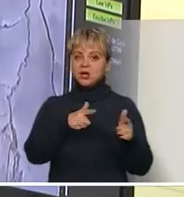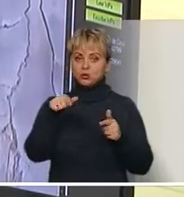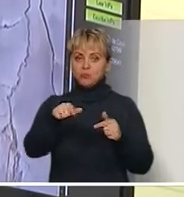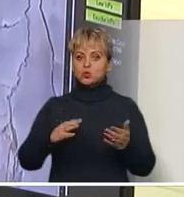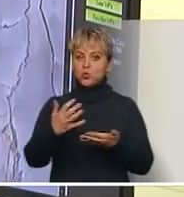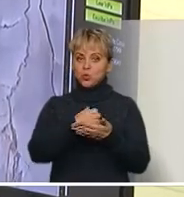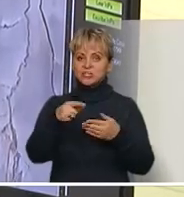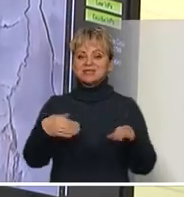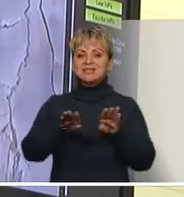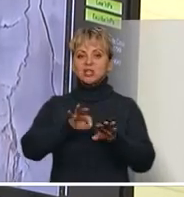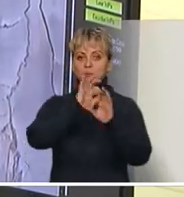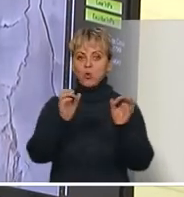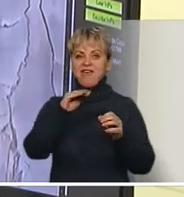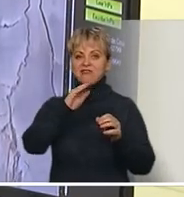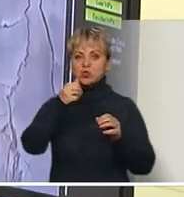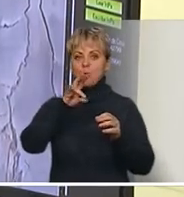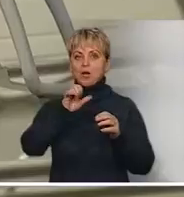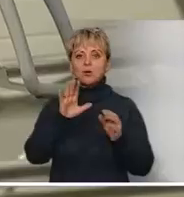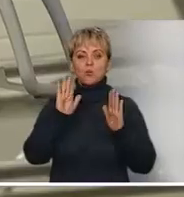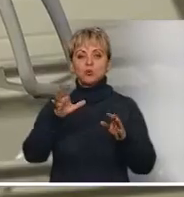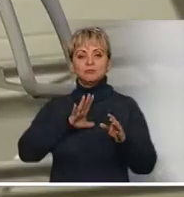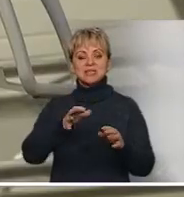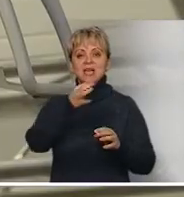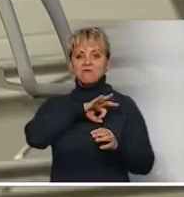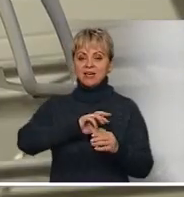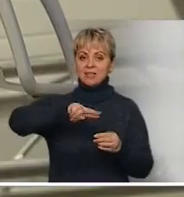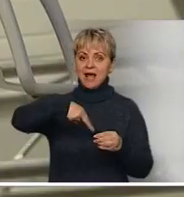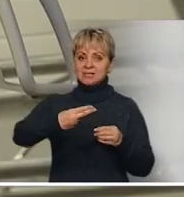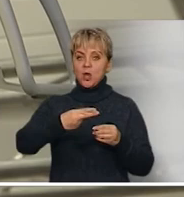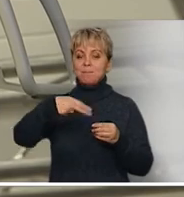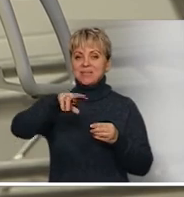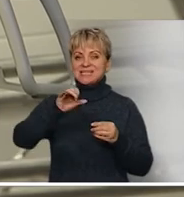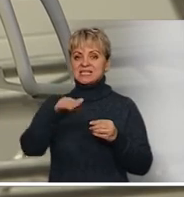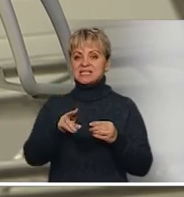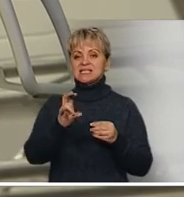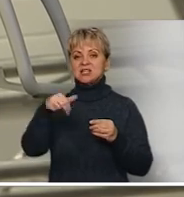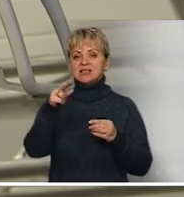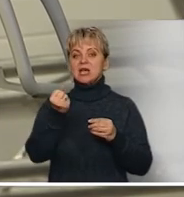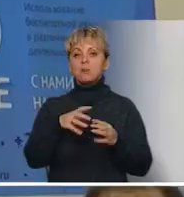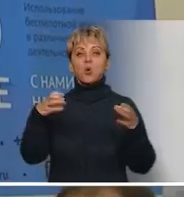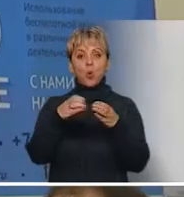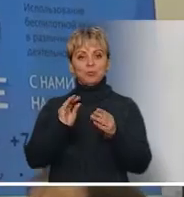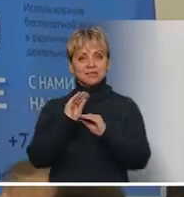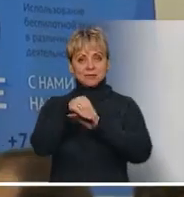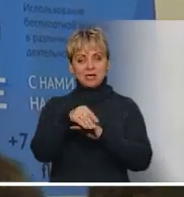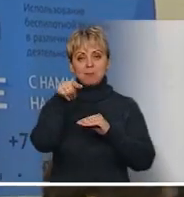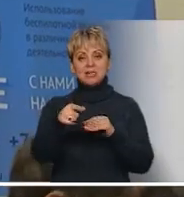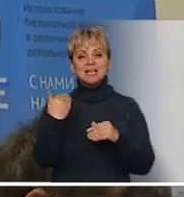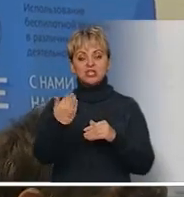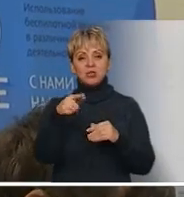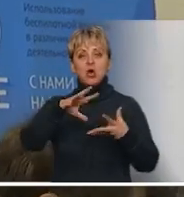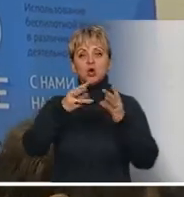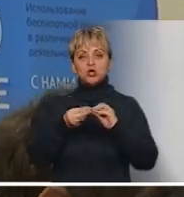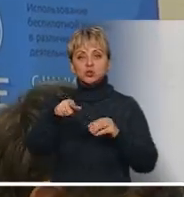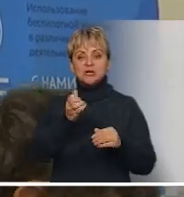созревания урожая. Таким образом, энтомофаги могут стать либо выгодной альтернативой пестицидам, либо комплексным дополнением